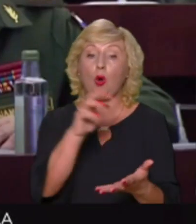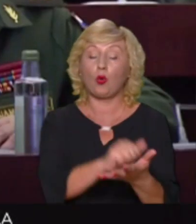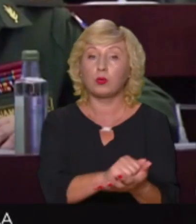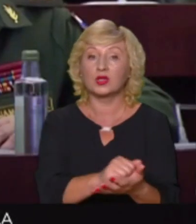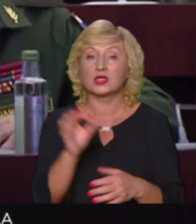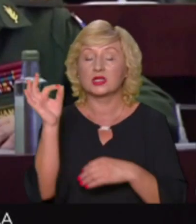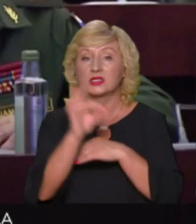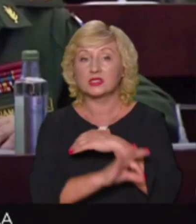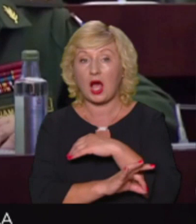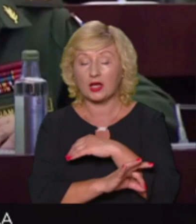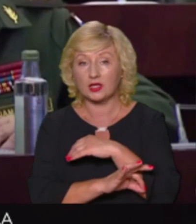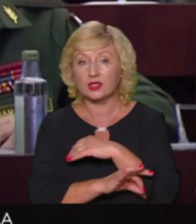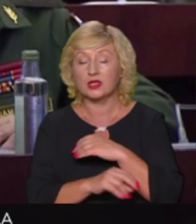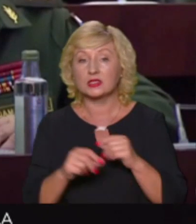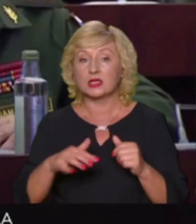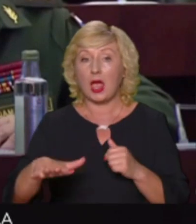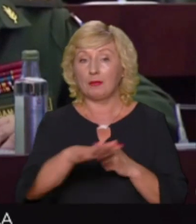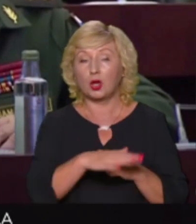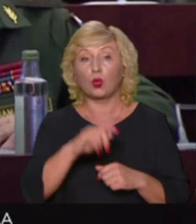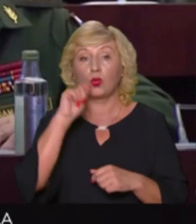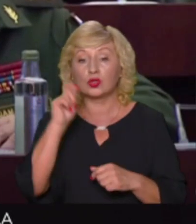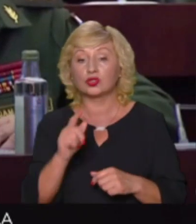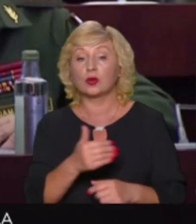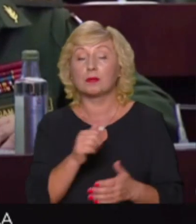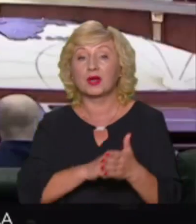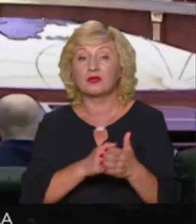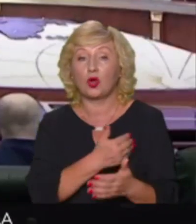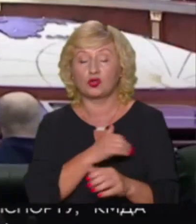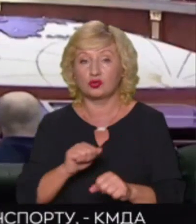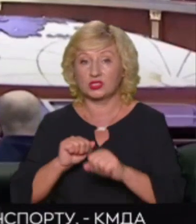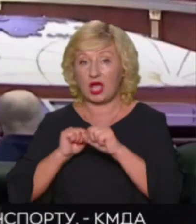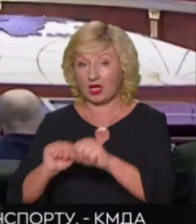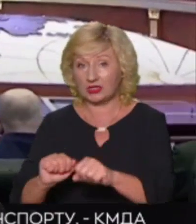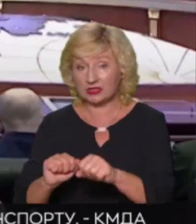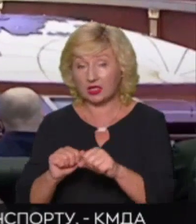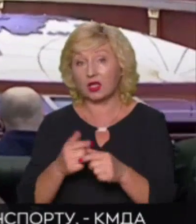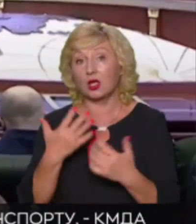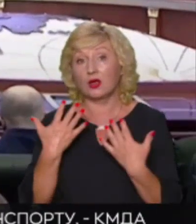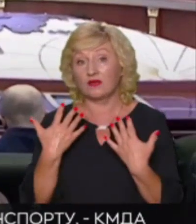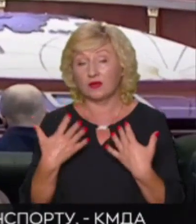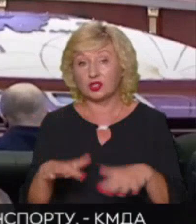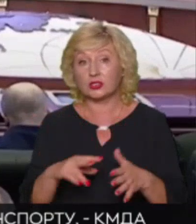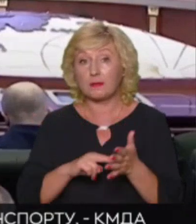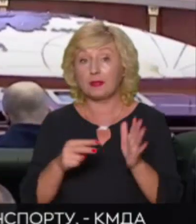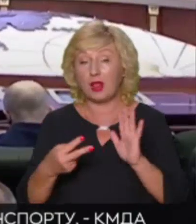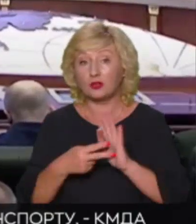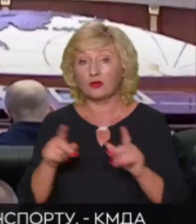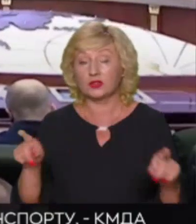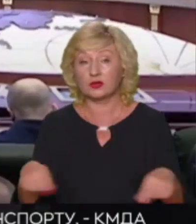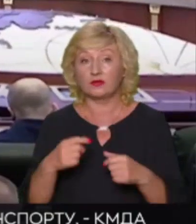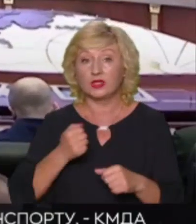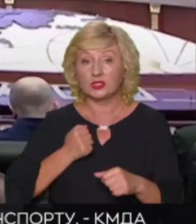західні землі України під приводом того, що захочуть їх захистити. І начебто вже сплановане створення